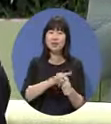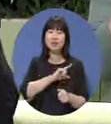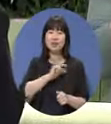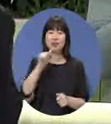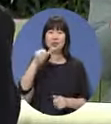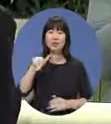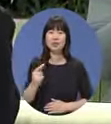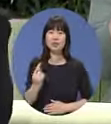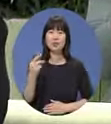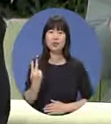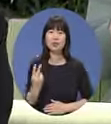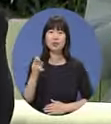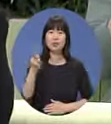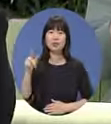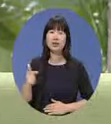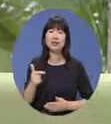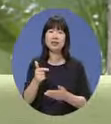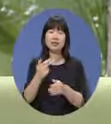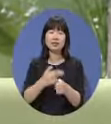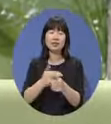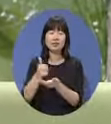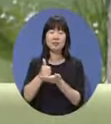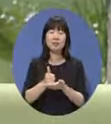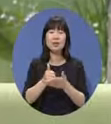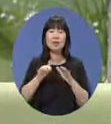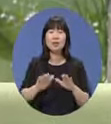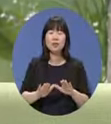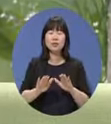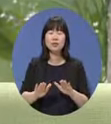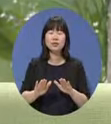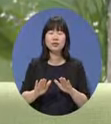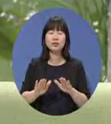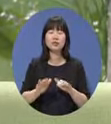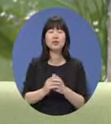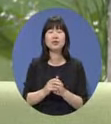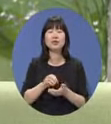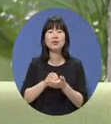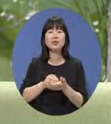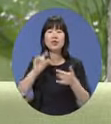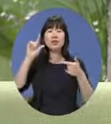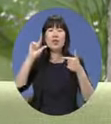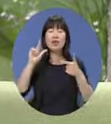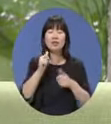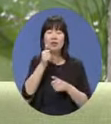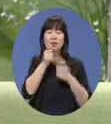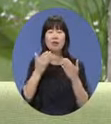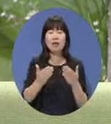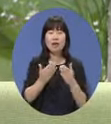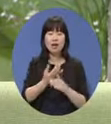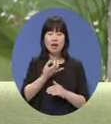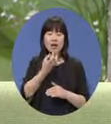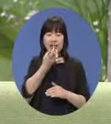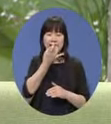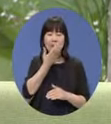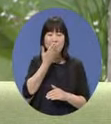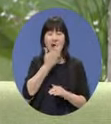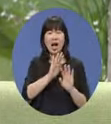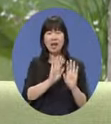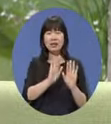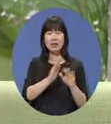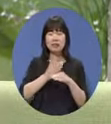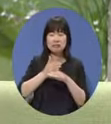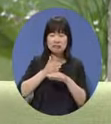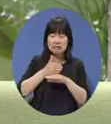반갑습니다. 자, 먼저 오늘의 주인공을 소개해드릴 텐데요. 밥을 잘 먹지도 않을 뿐만 아니라 늦게